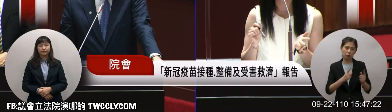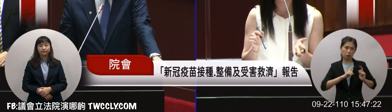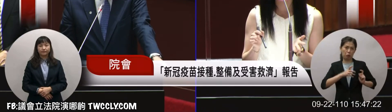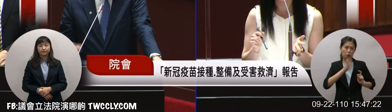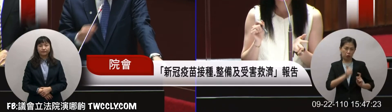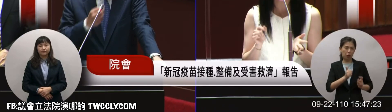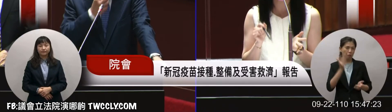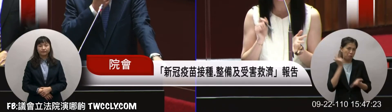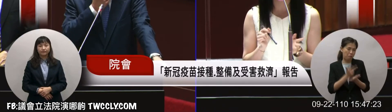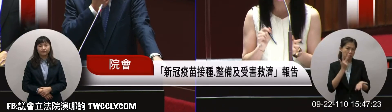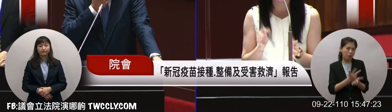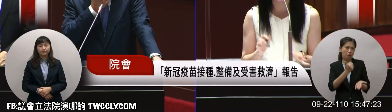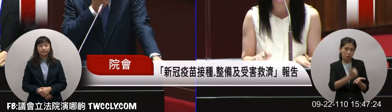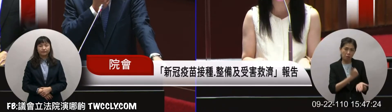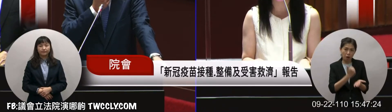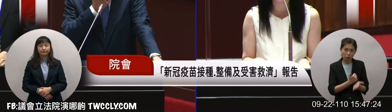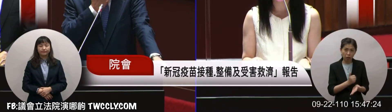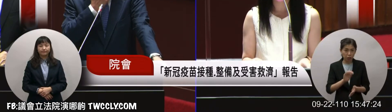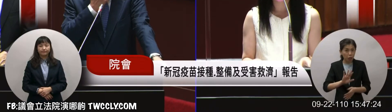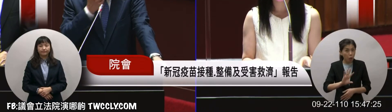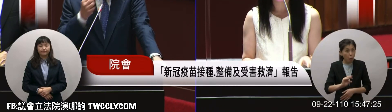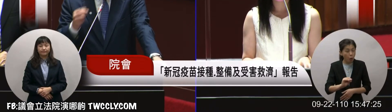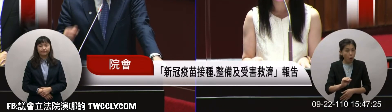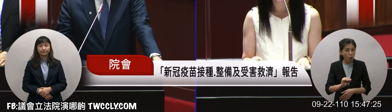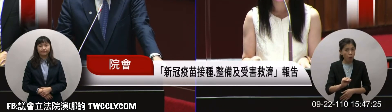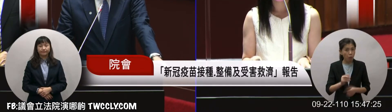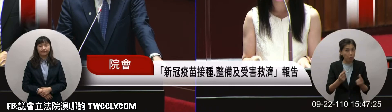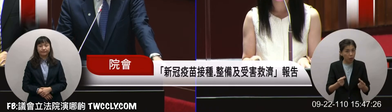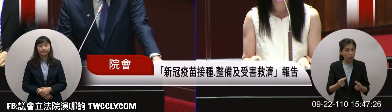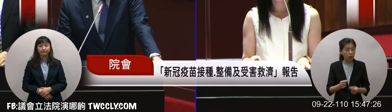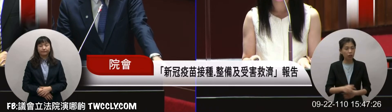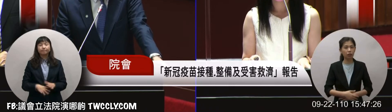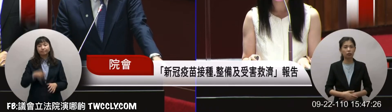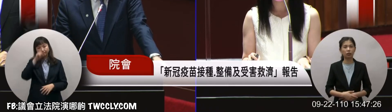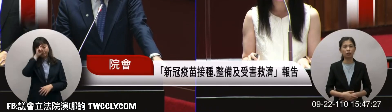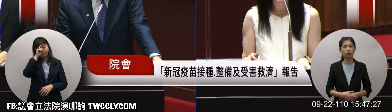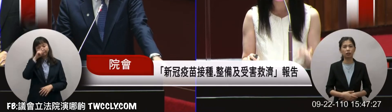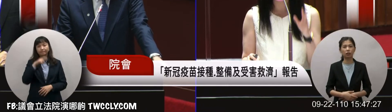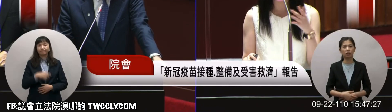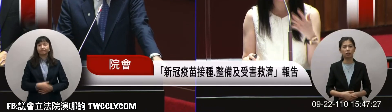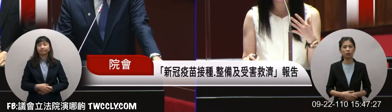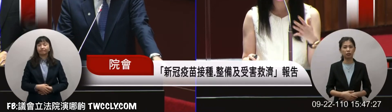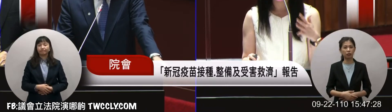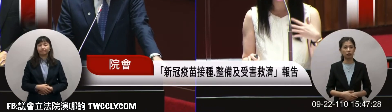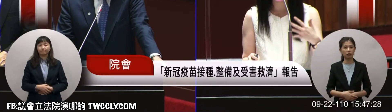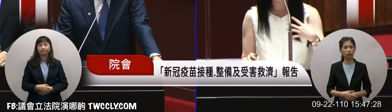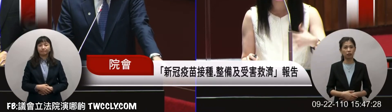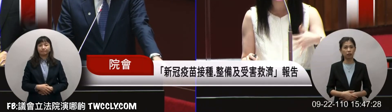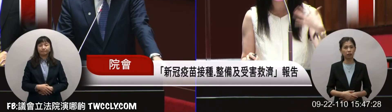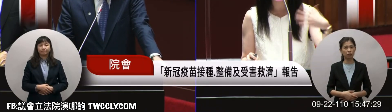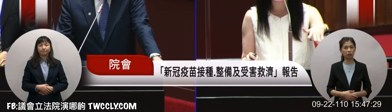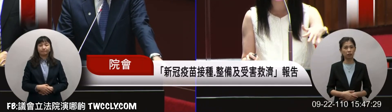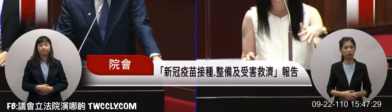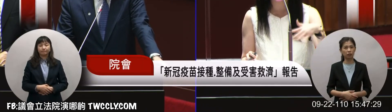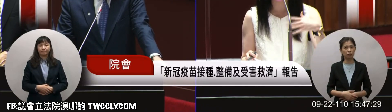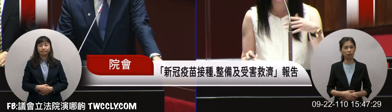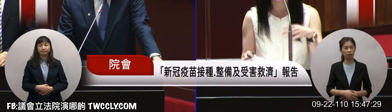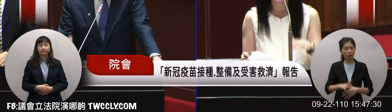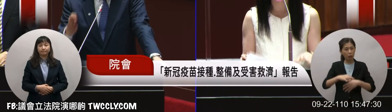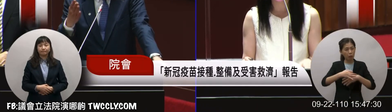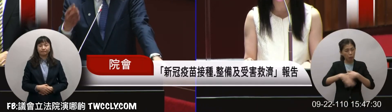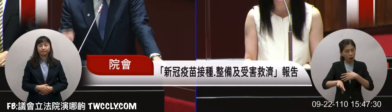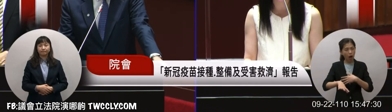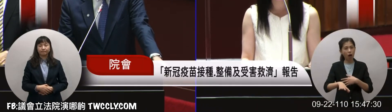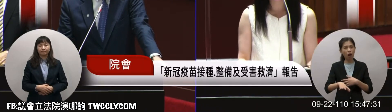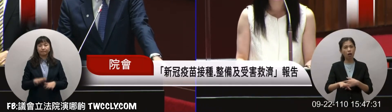周周到货，目前有周周到货吗？ 我们希望 有，已经有没有？还是真的